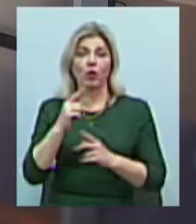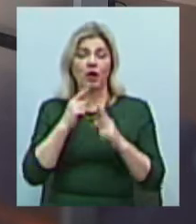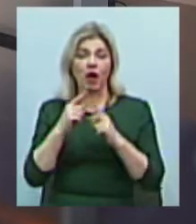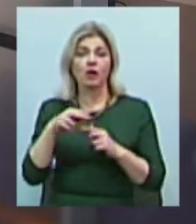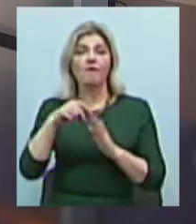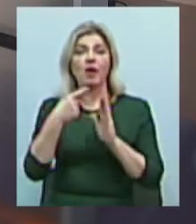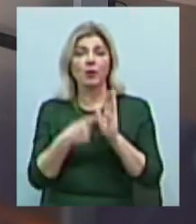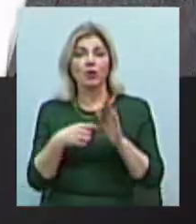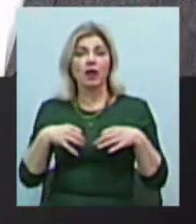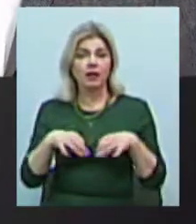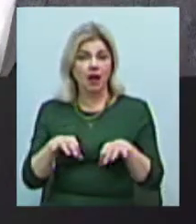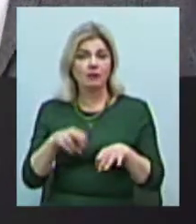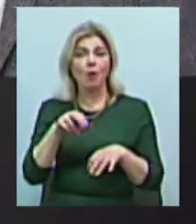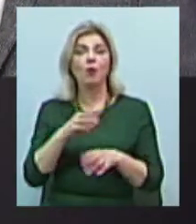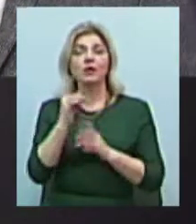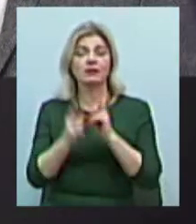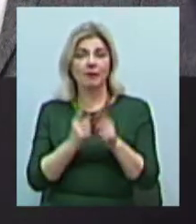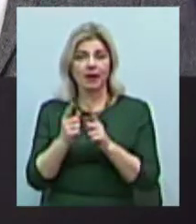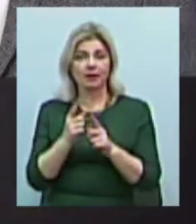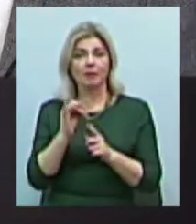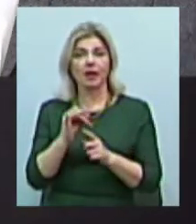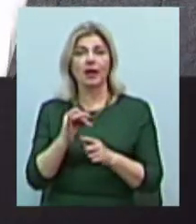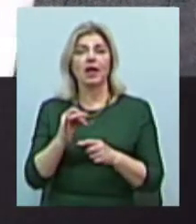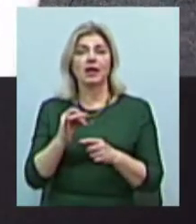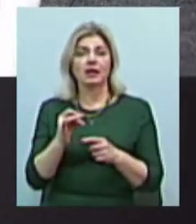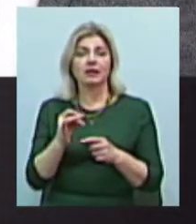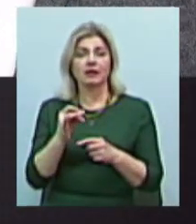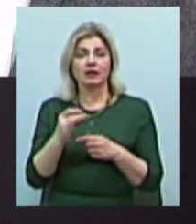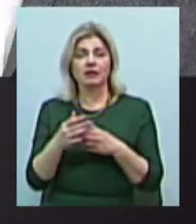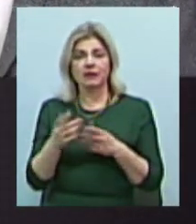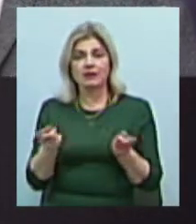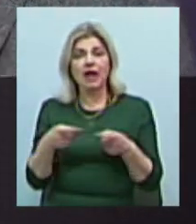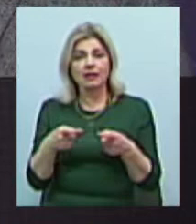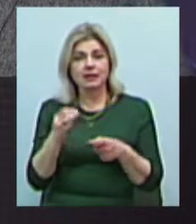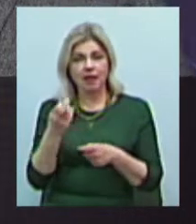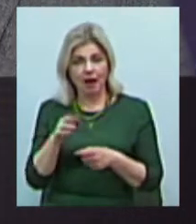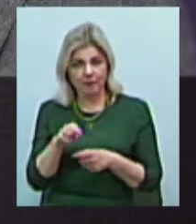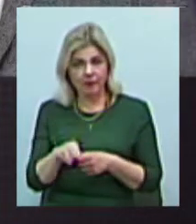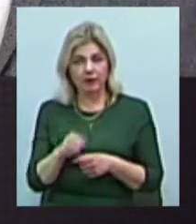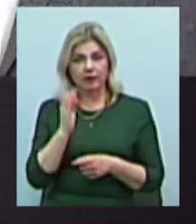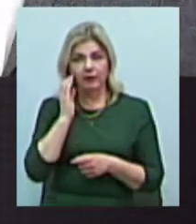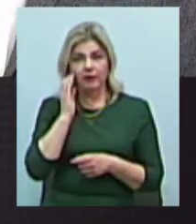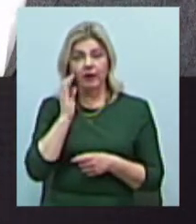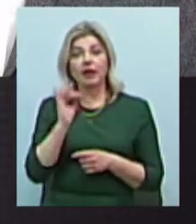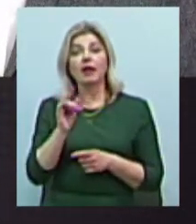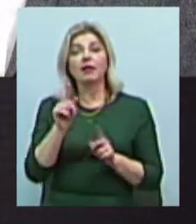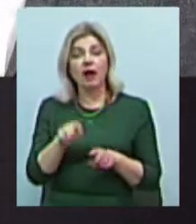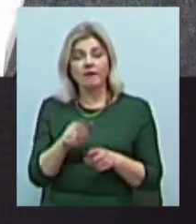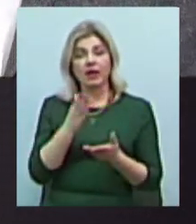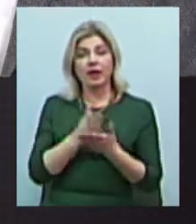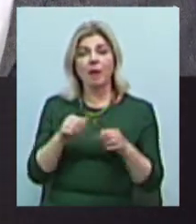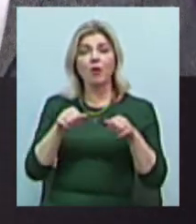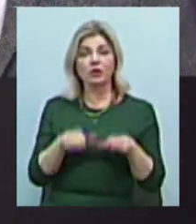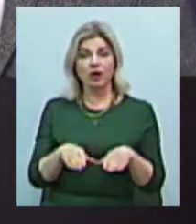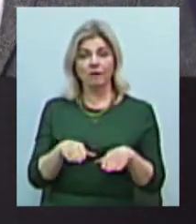транспорту по змінам, по санкціям, ну, по запровадженню змін до правил дорожнього руху. І навіть є постанова,